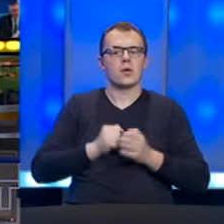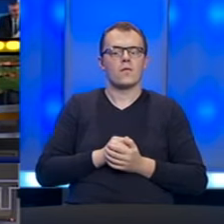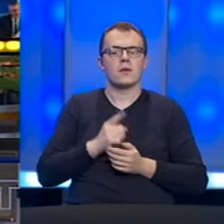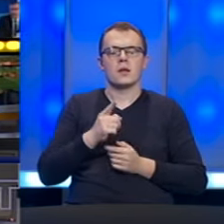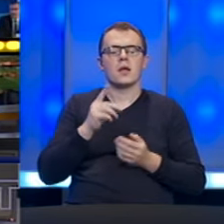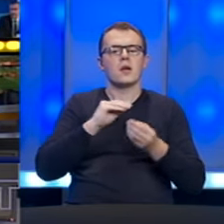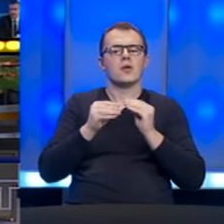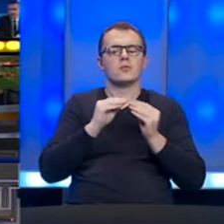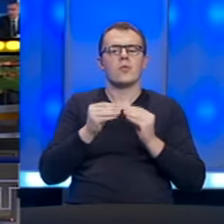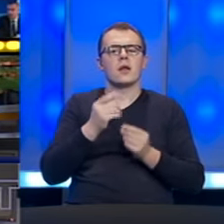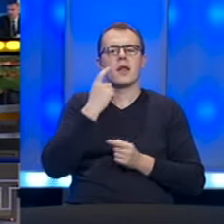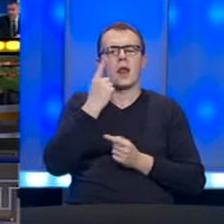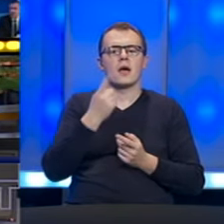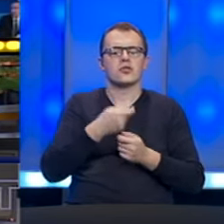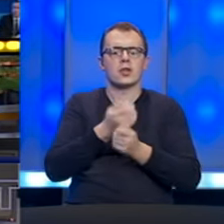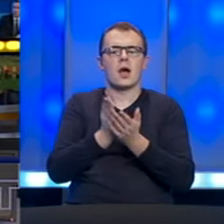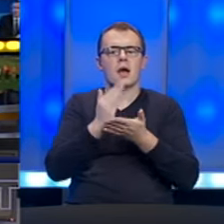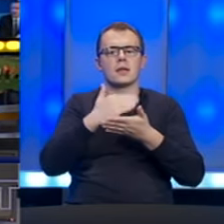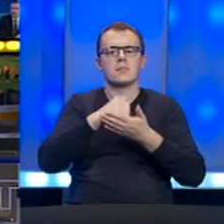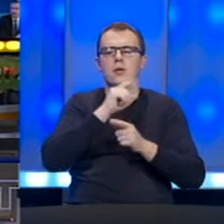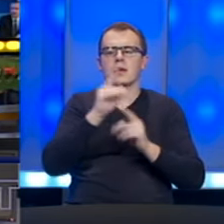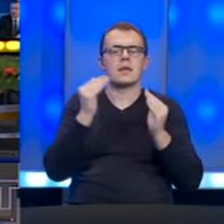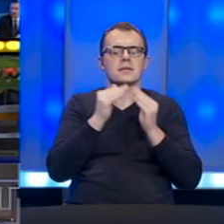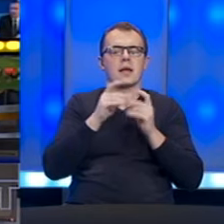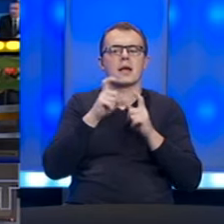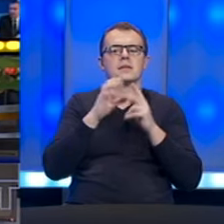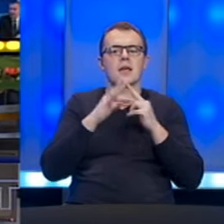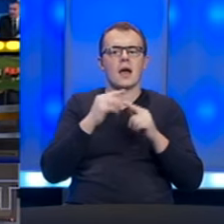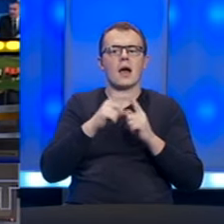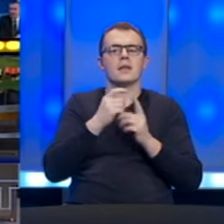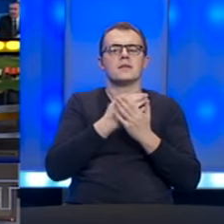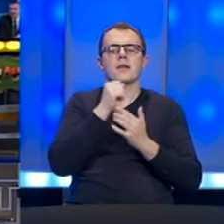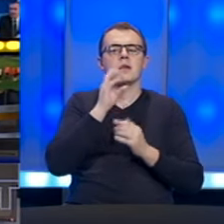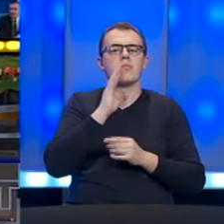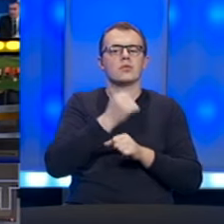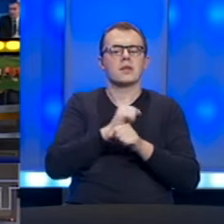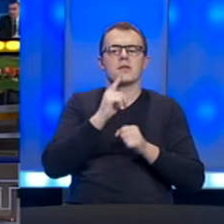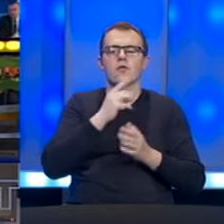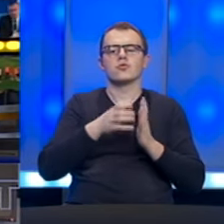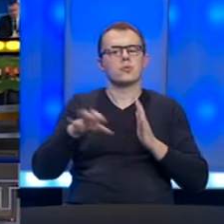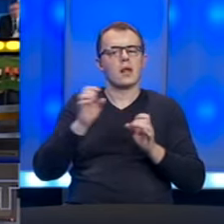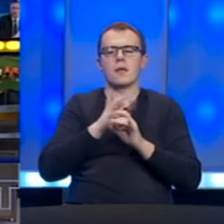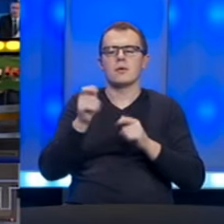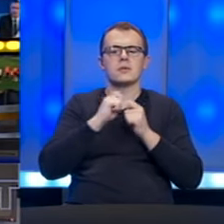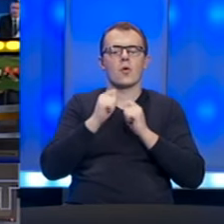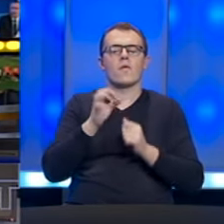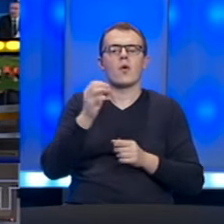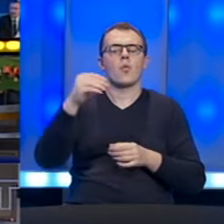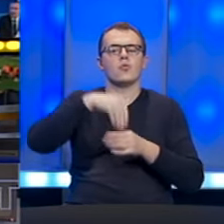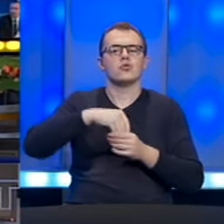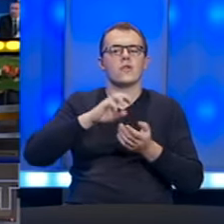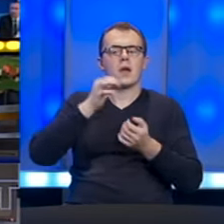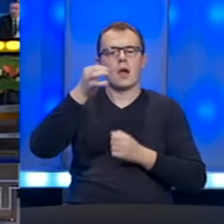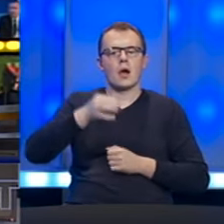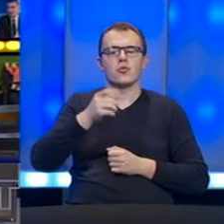način raspodjele i neslaganje na relaciji SDA-HDZ Bosne i Hercegovine, koji su i dalje bez dogovora o uključivanju kantona u